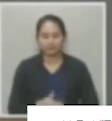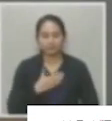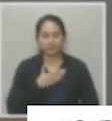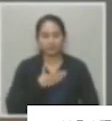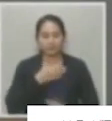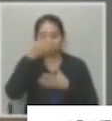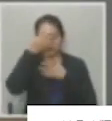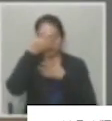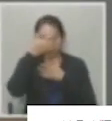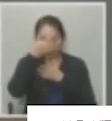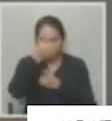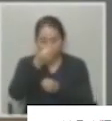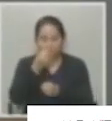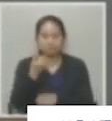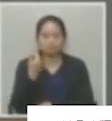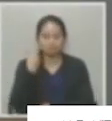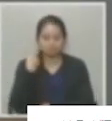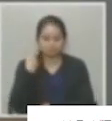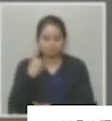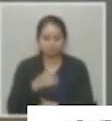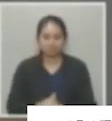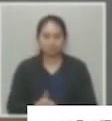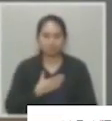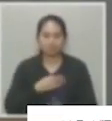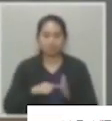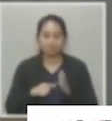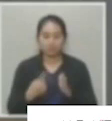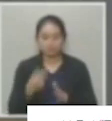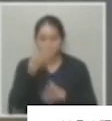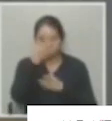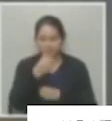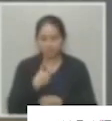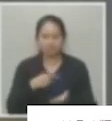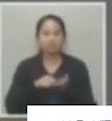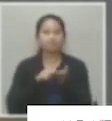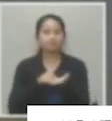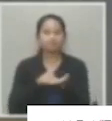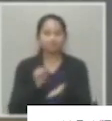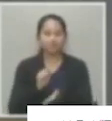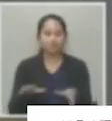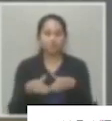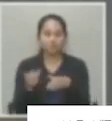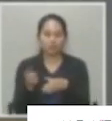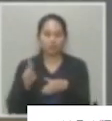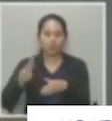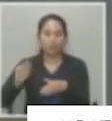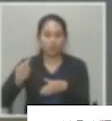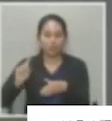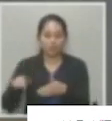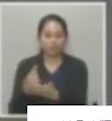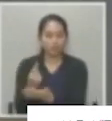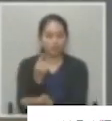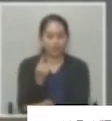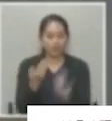จเรื่องนี้มากตั้งแต่การมารายงานครั้งแรกแล้วก็เสนอว่าท่านครม.ต้องมาด้วยท่านหนึ่งเพราะเป็น